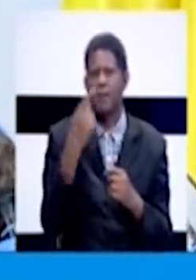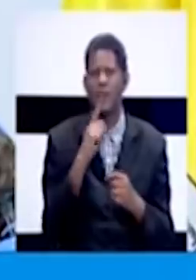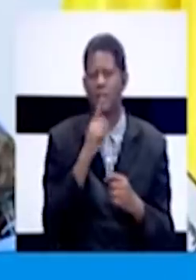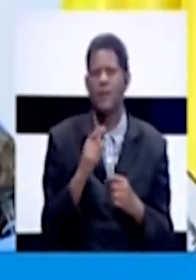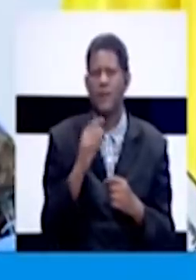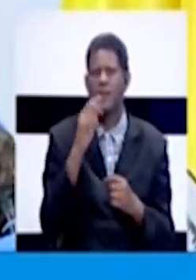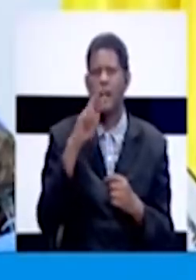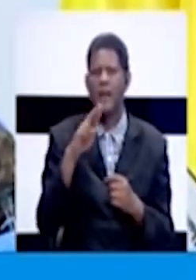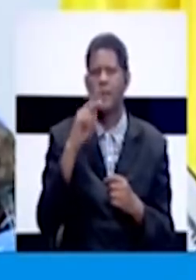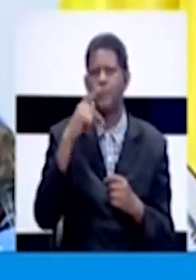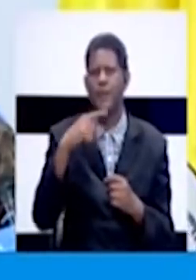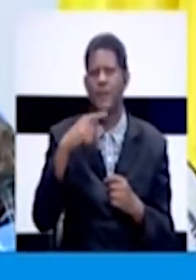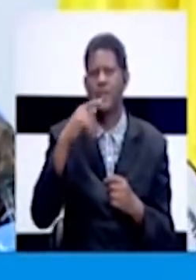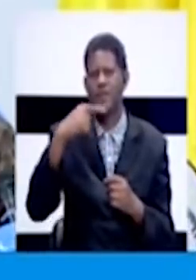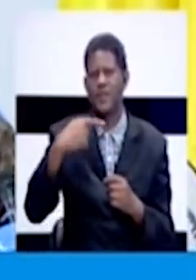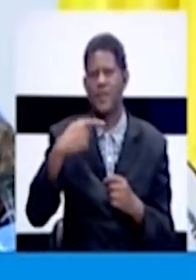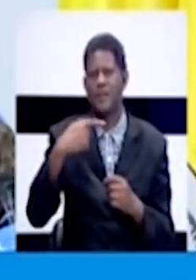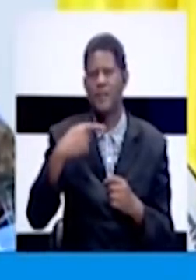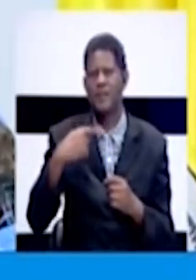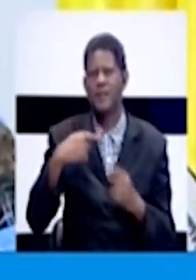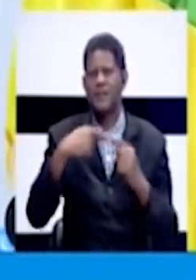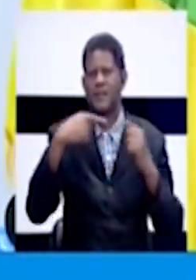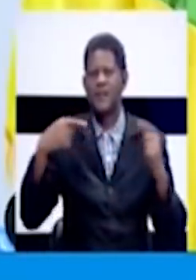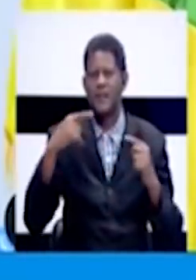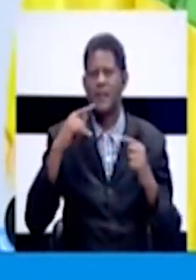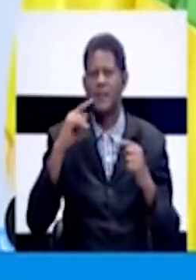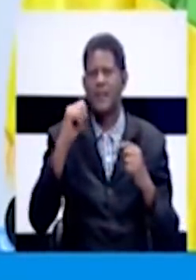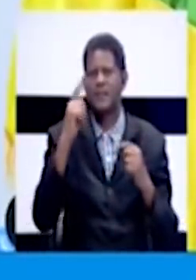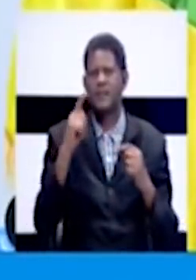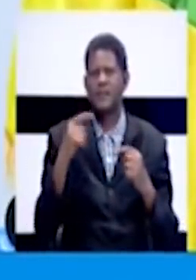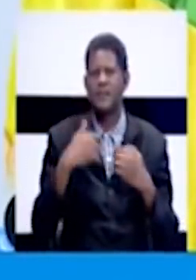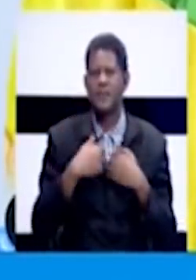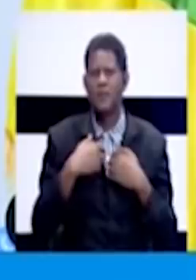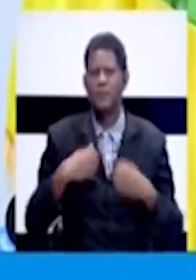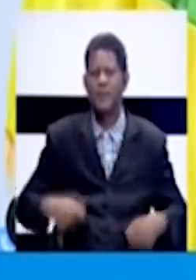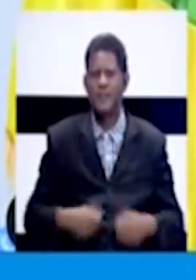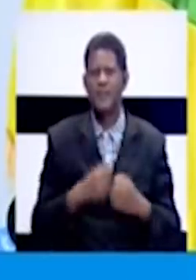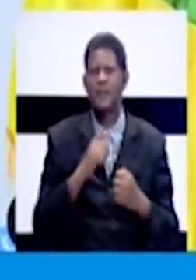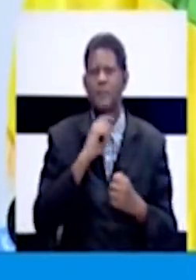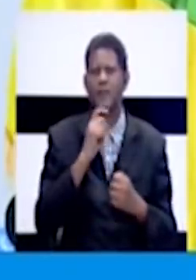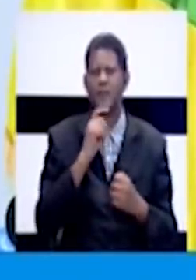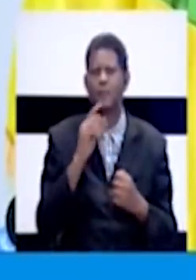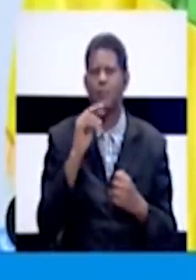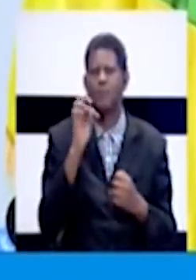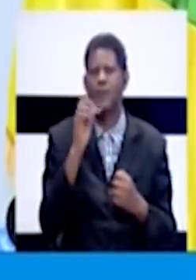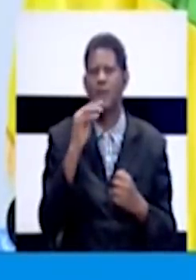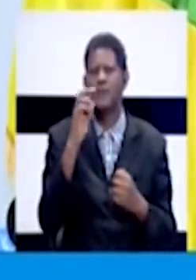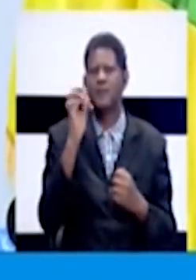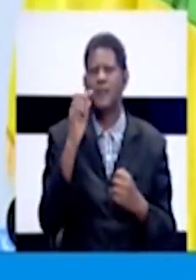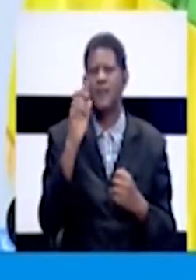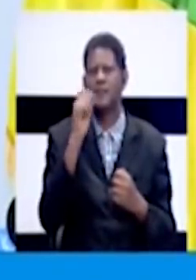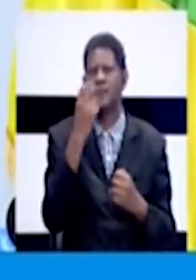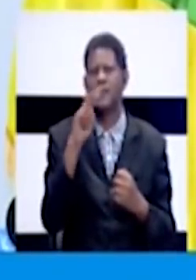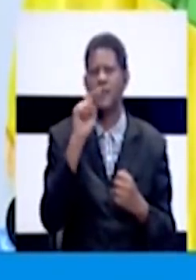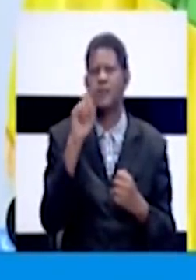አርፒጂ ነው፣ አርፒጂ ጸረ ታንክ ማለት ነው። ዘለዎም ዕጥቂ ክላሽን፣ መትረየስ